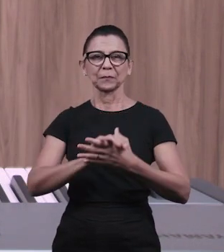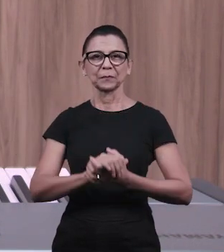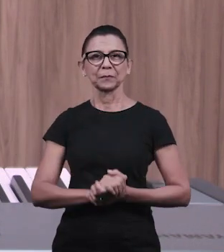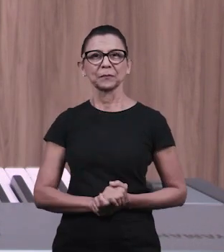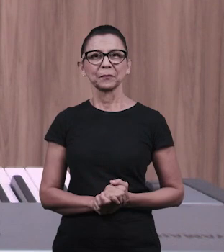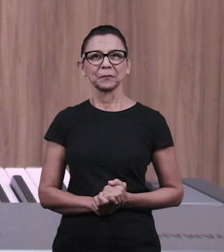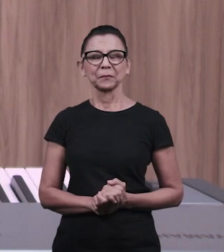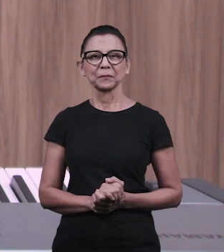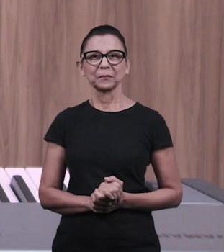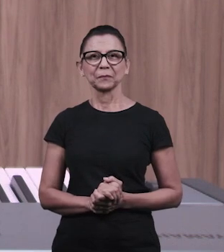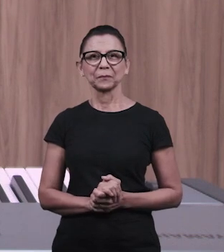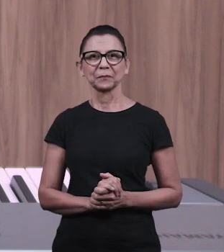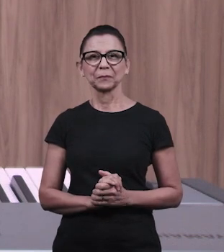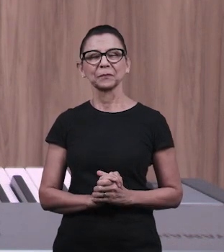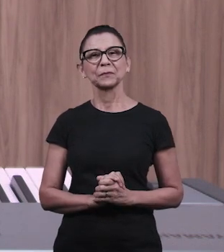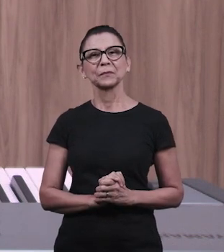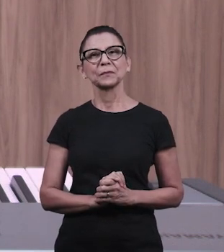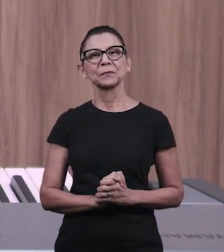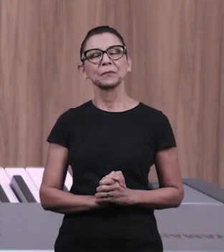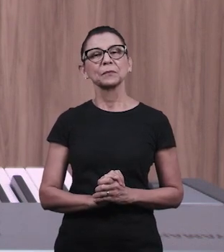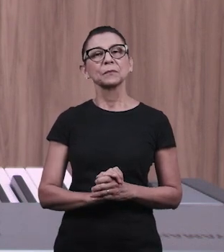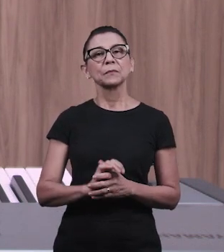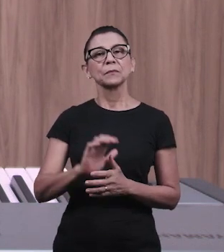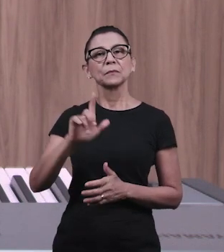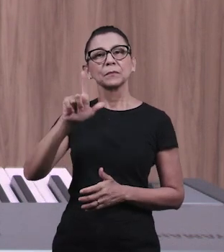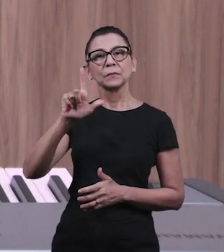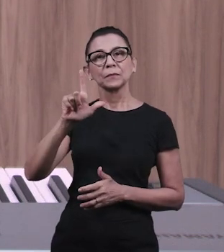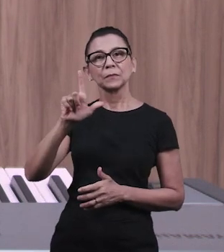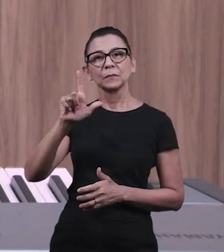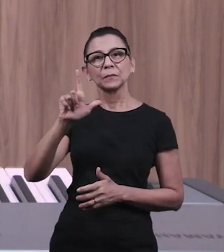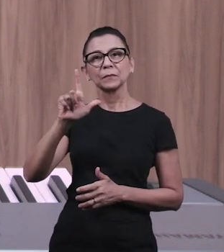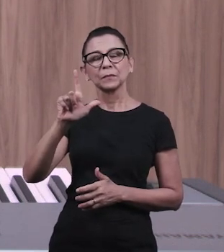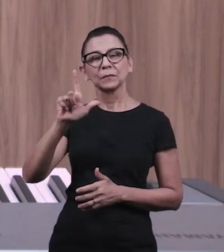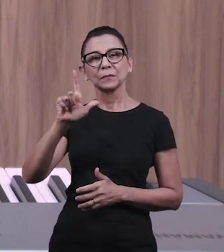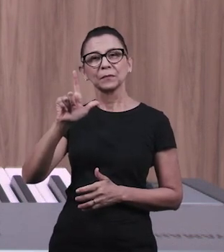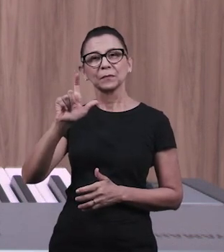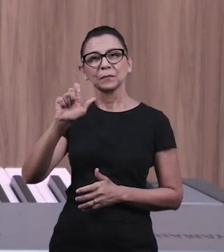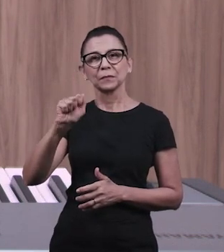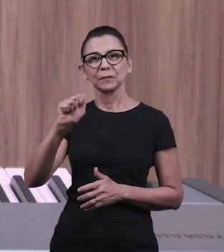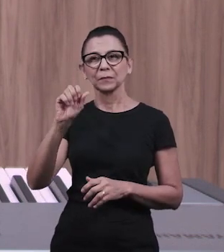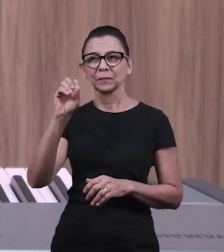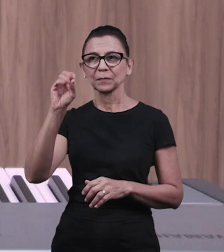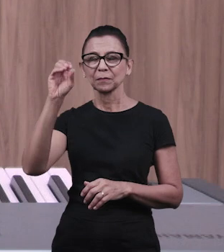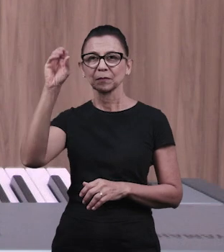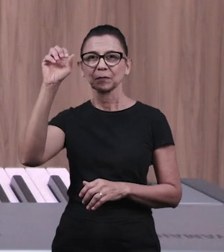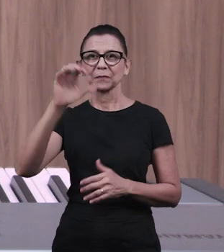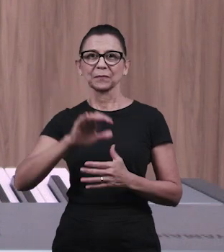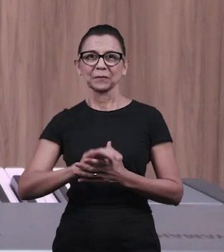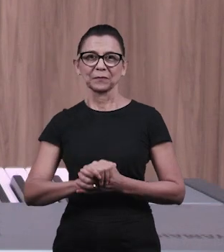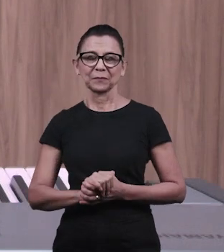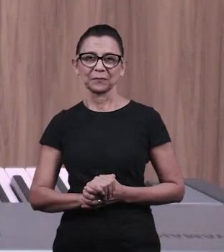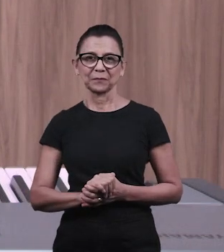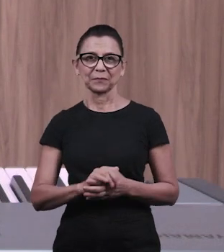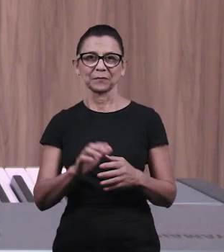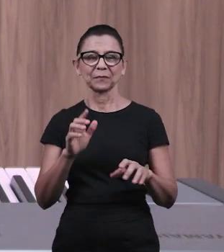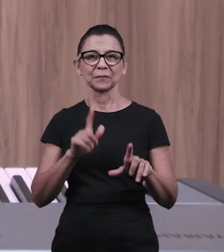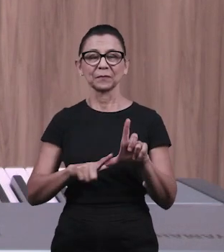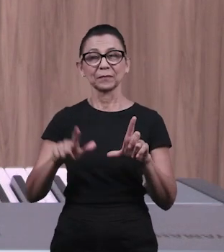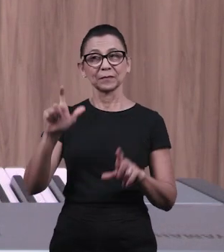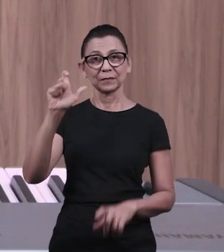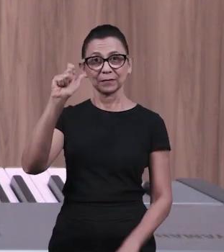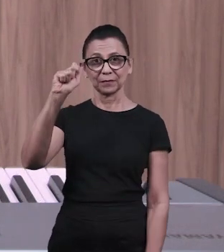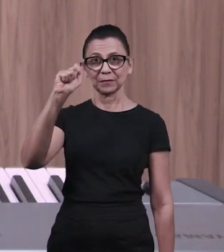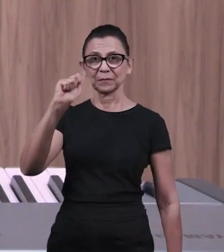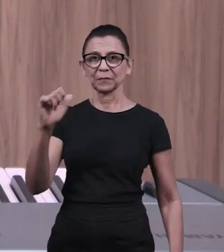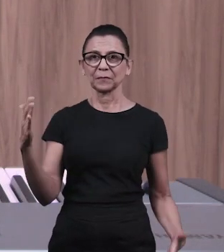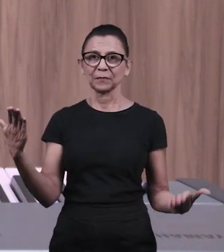цифра Е, то есть буква Е, и мы уже знали, уже изучили псалом ля-мажор, то есть это буква А.